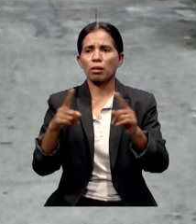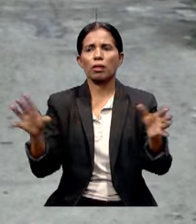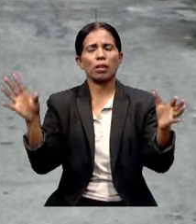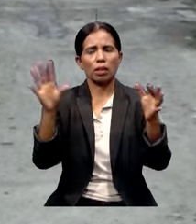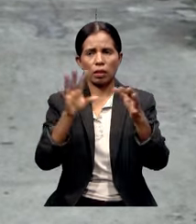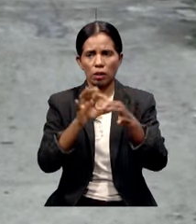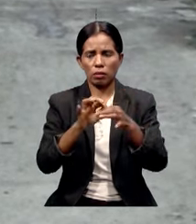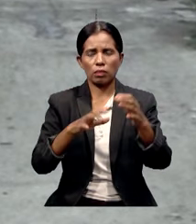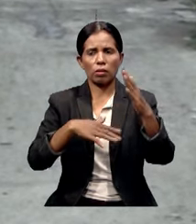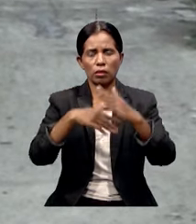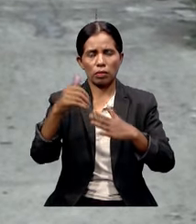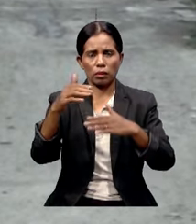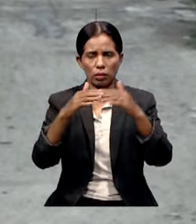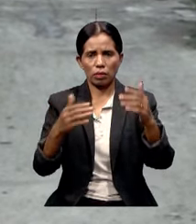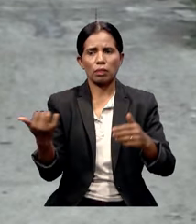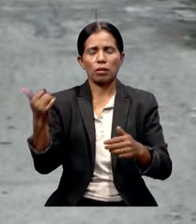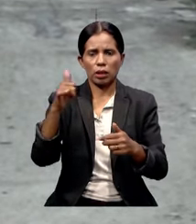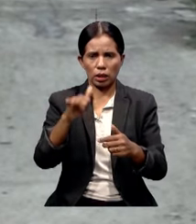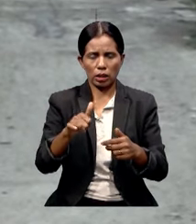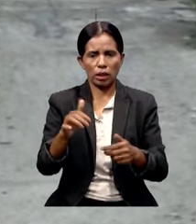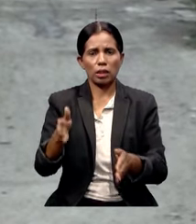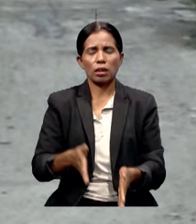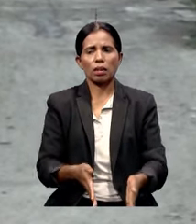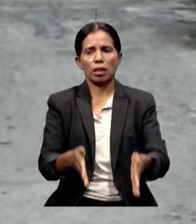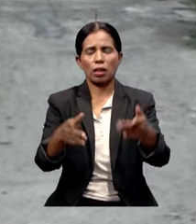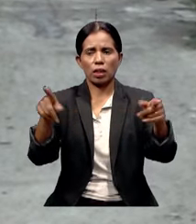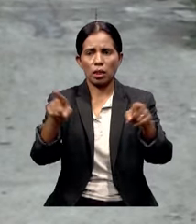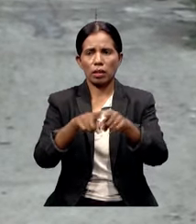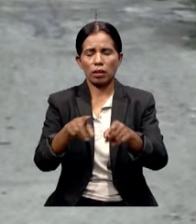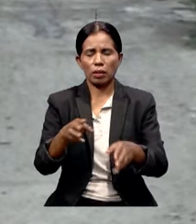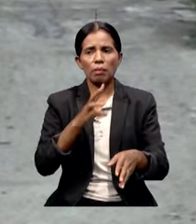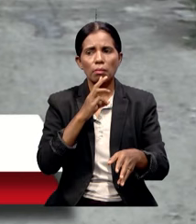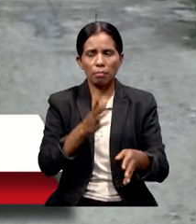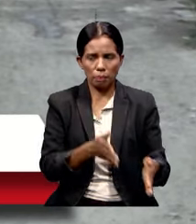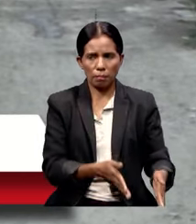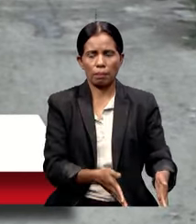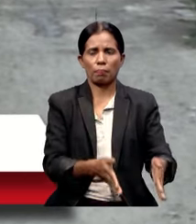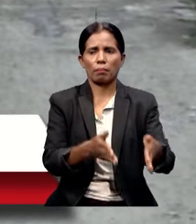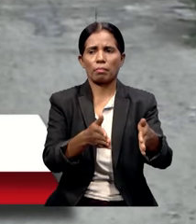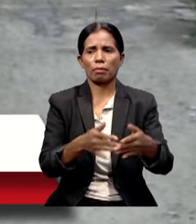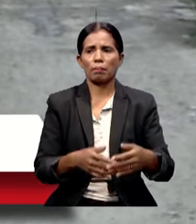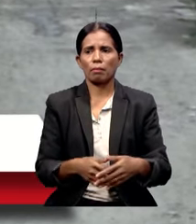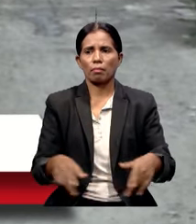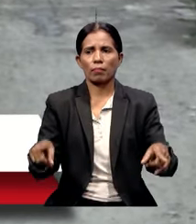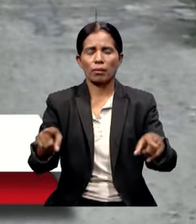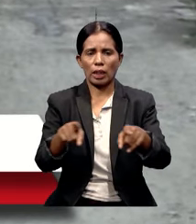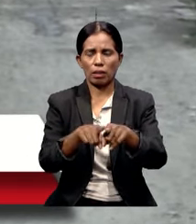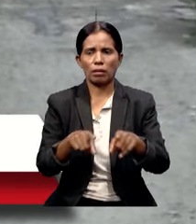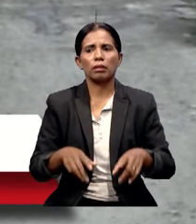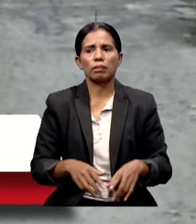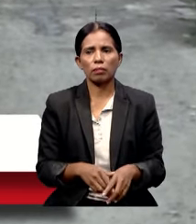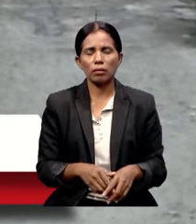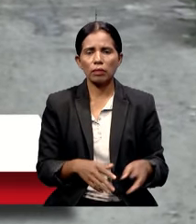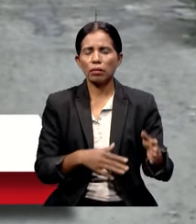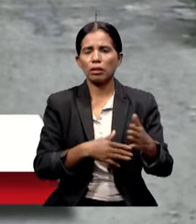so infraestrutura básica serne be maka liliu hanesan be dalang hanesan be maka